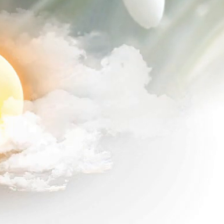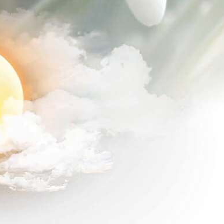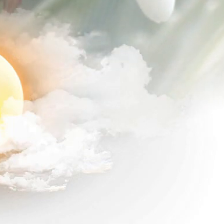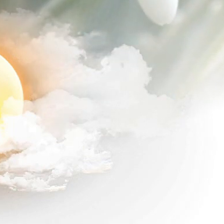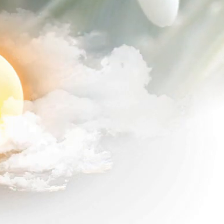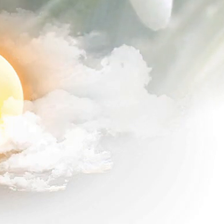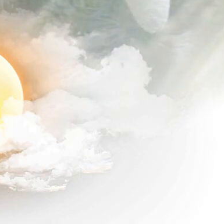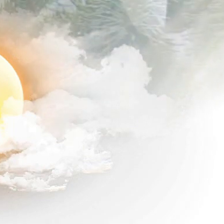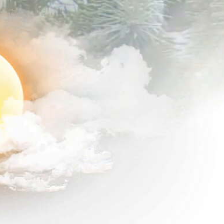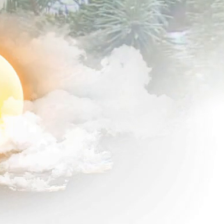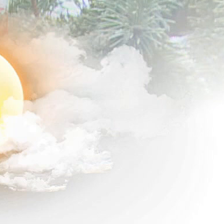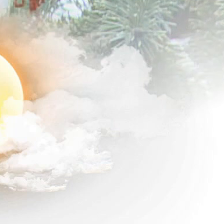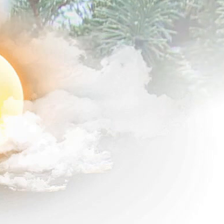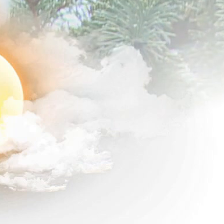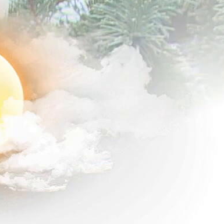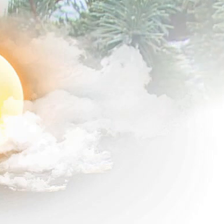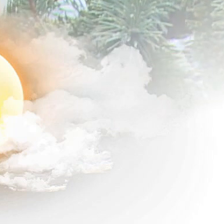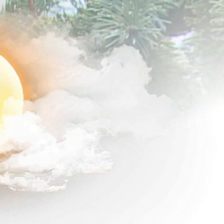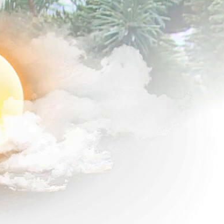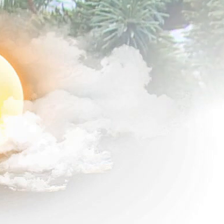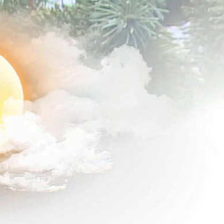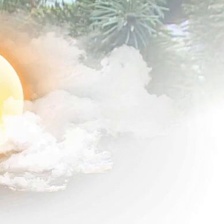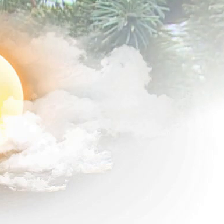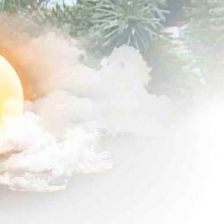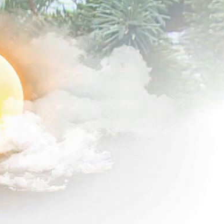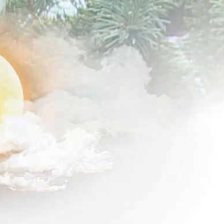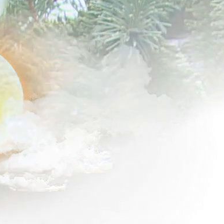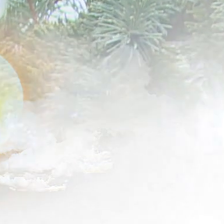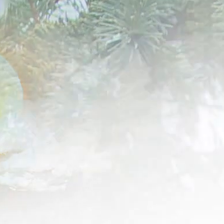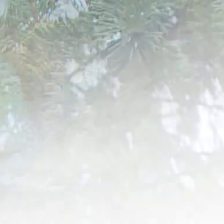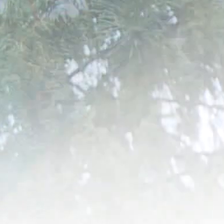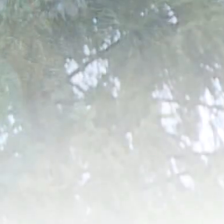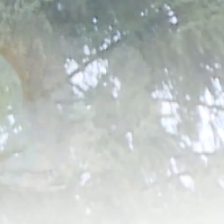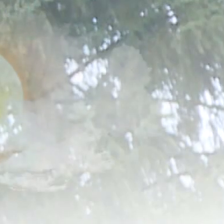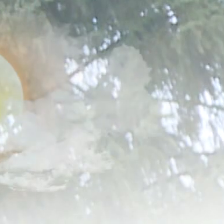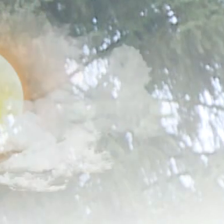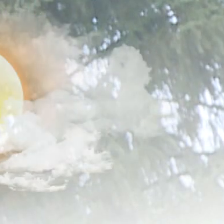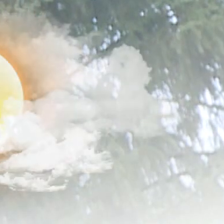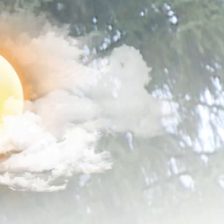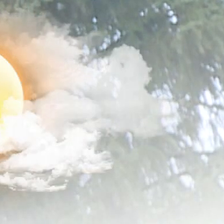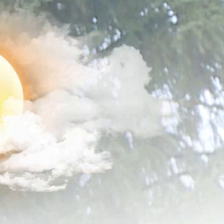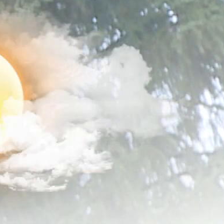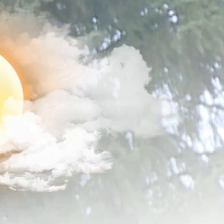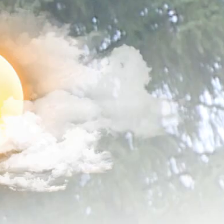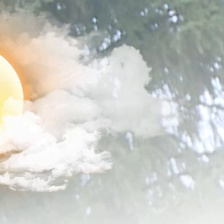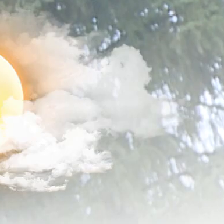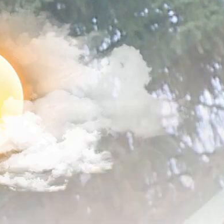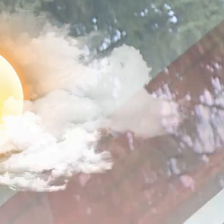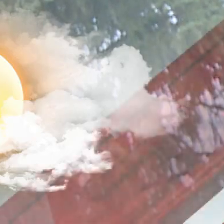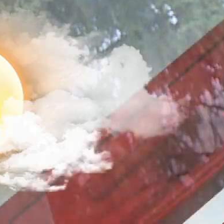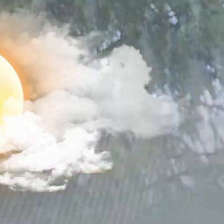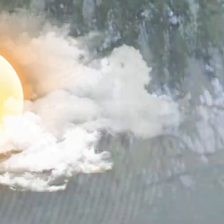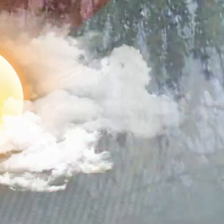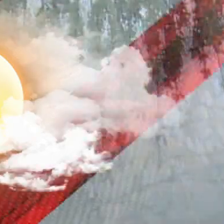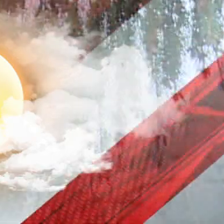ападкаў. Вецер паўночна-заходні 4-6 метраў за секунду. У Слоніме, Лідзе і